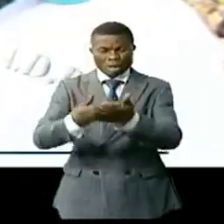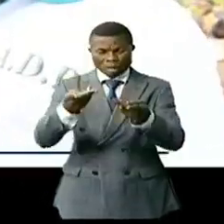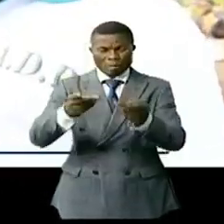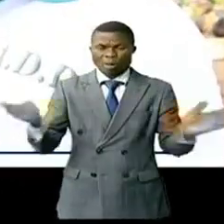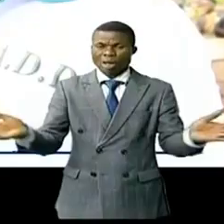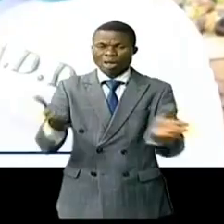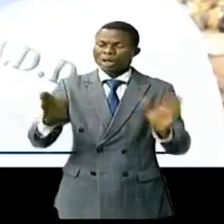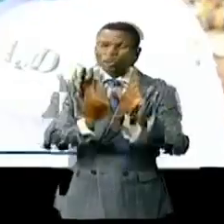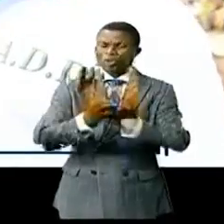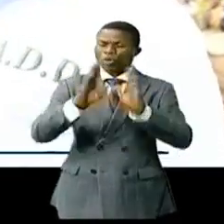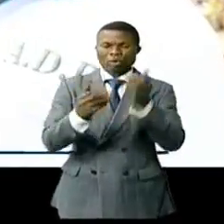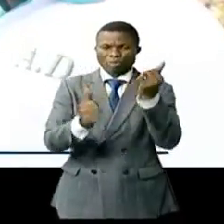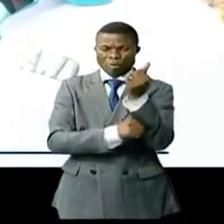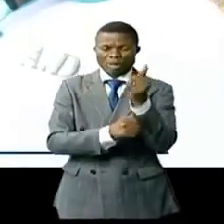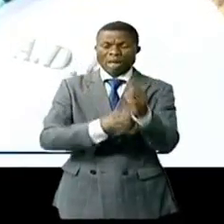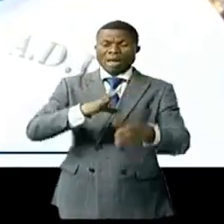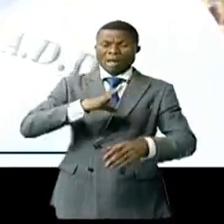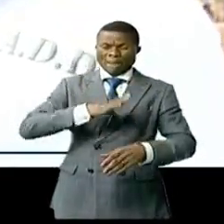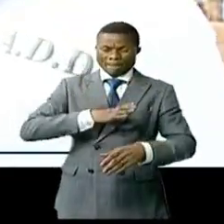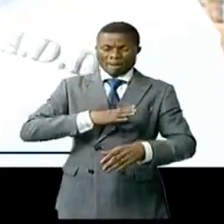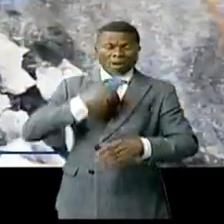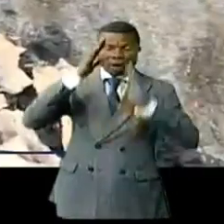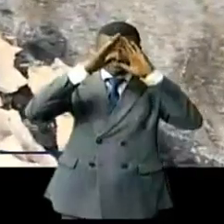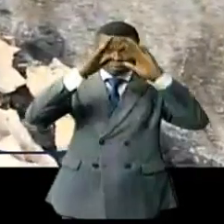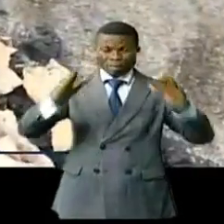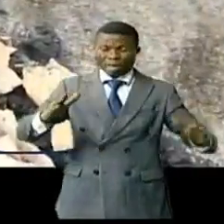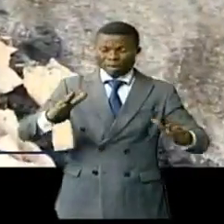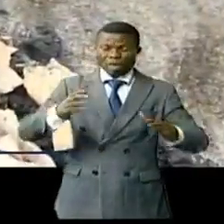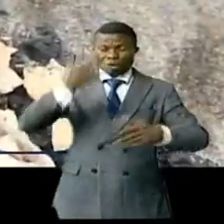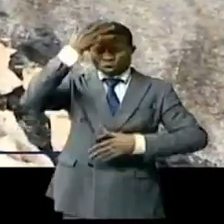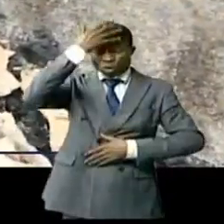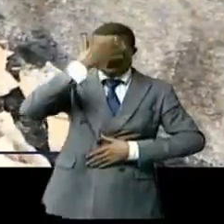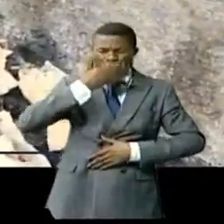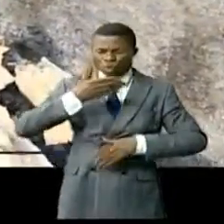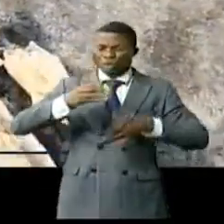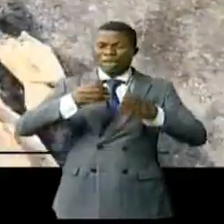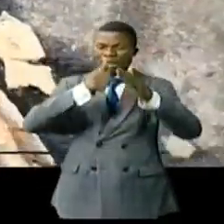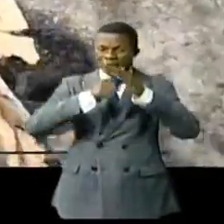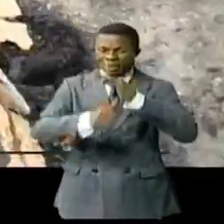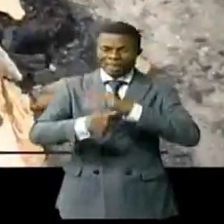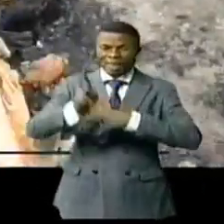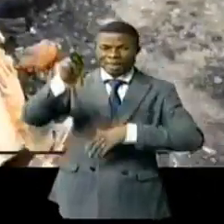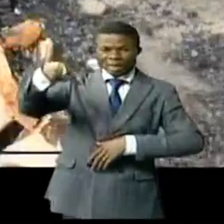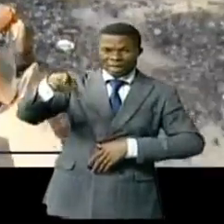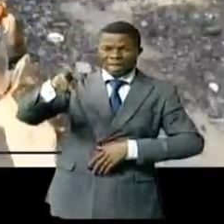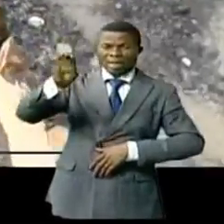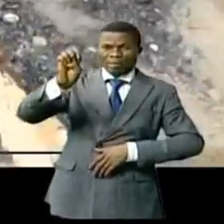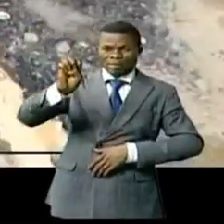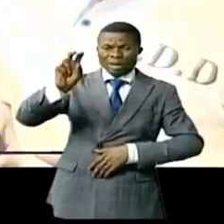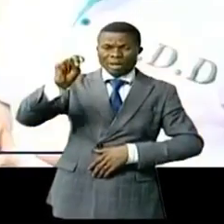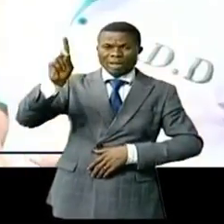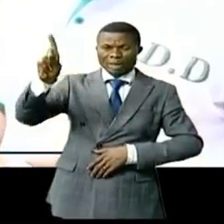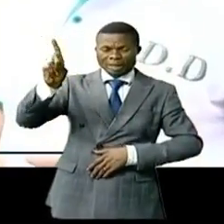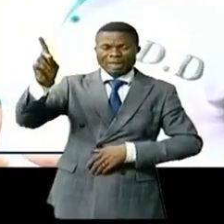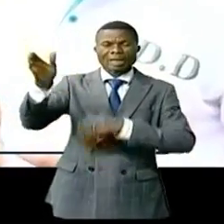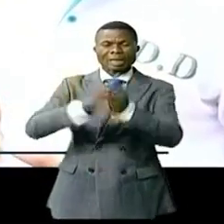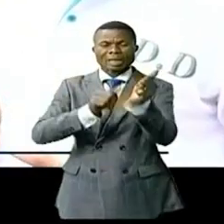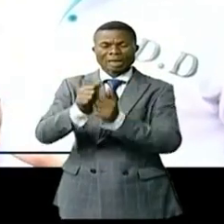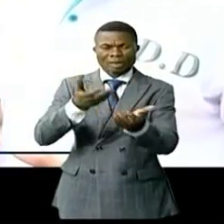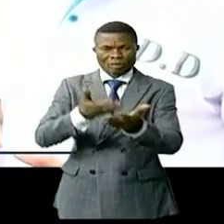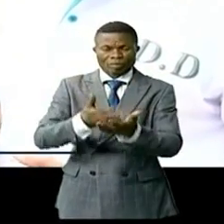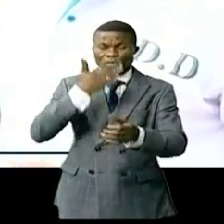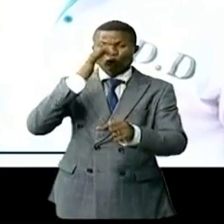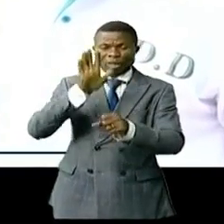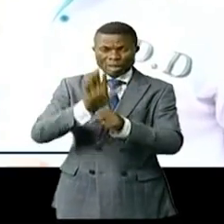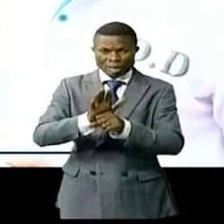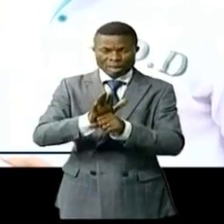la population sous le choc de voir l'art s'écrépender en ruine. Cet élu du peuple a promis de